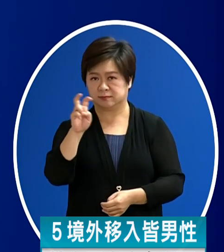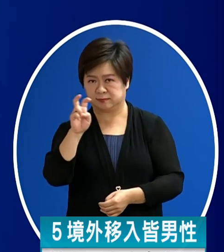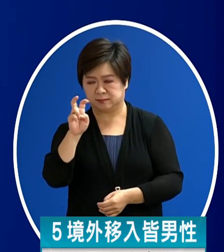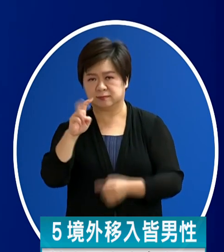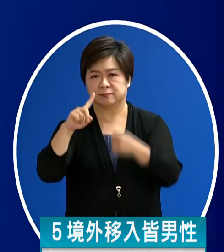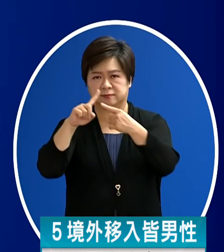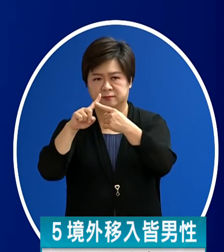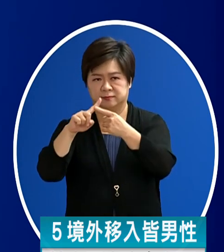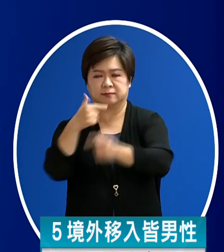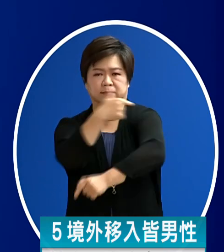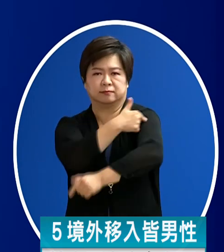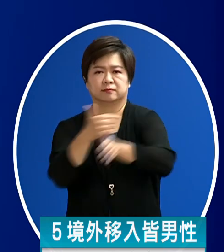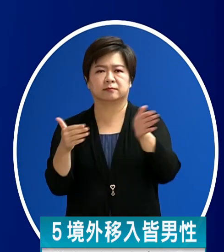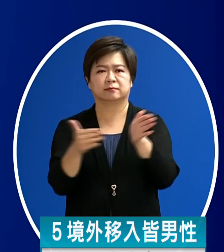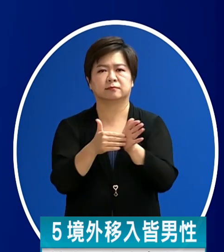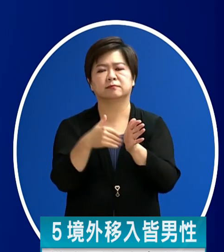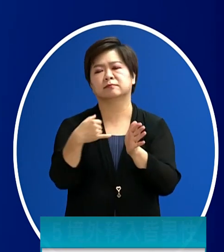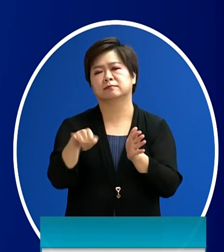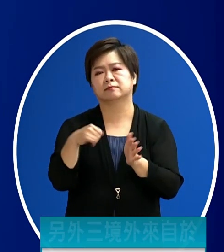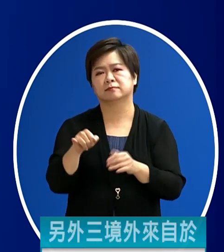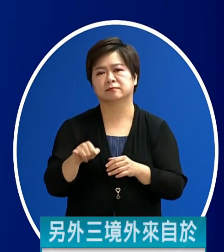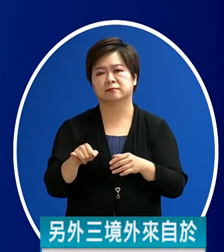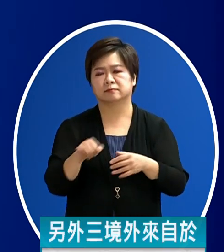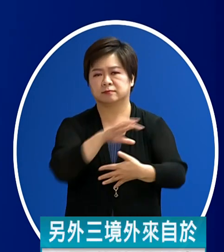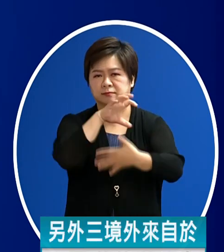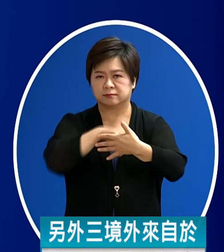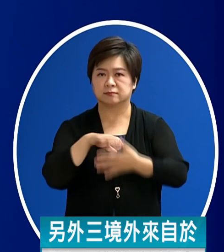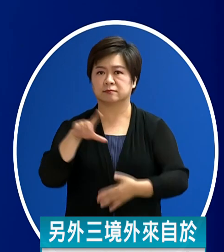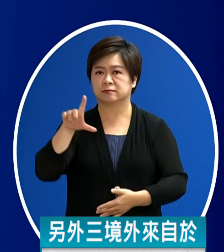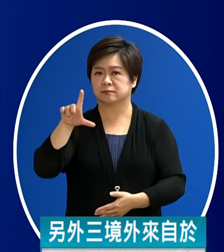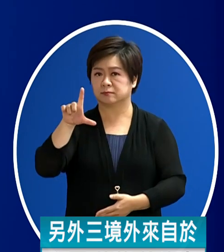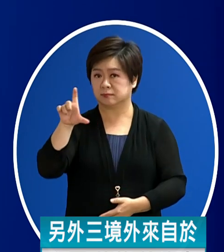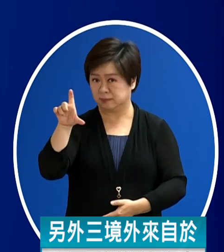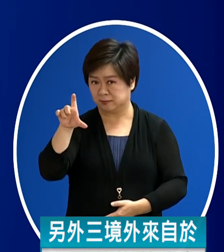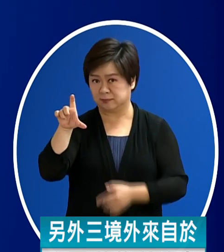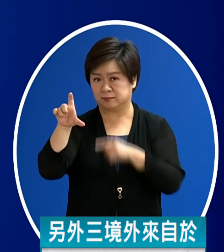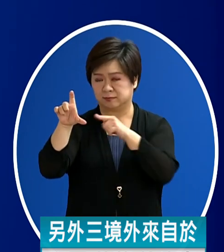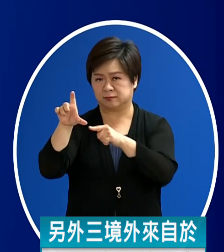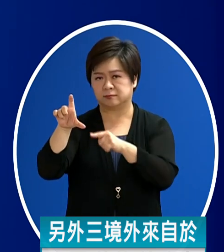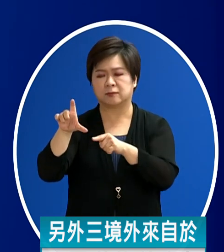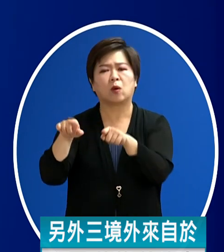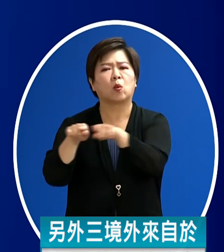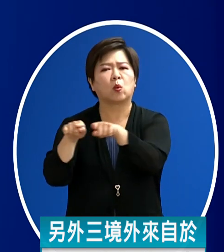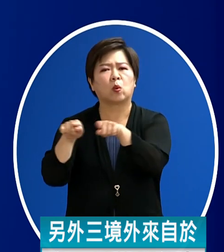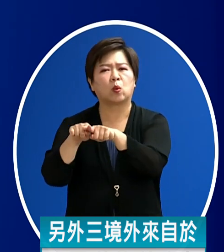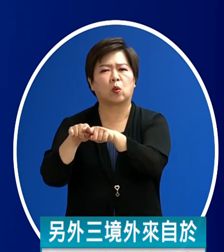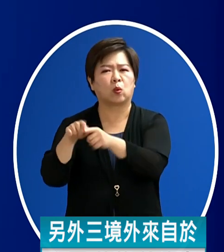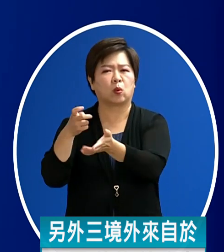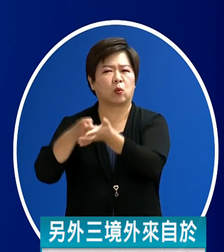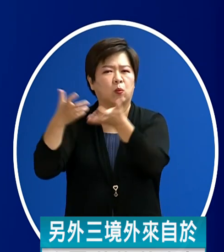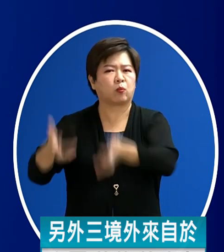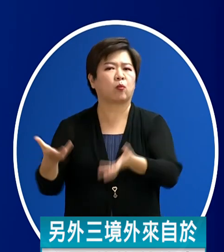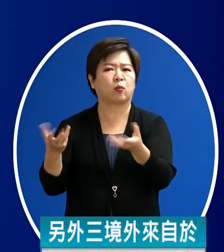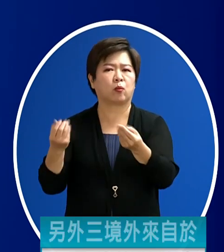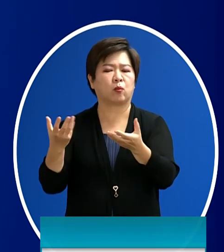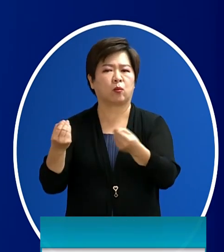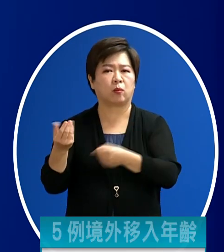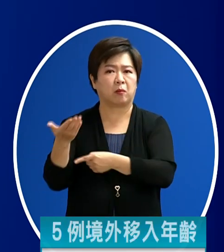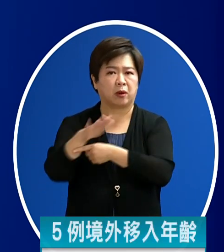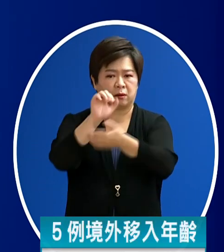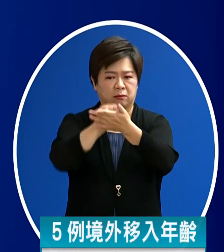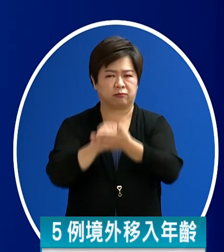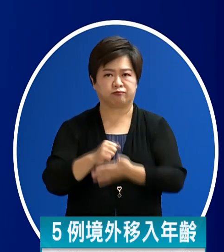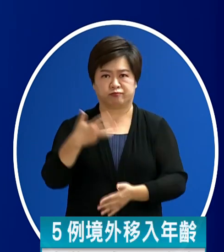疫苗接种后不良事件，那其中有60件是非严重的不良事件，那死亡